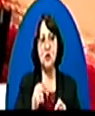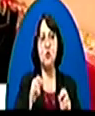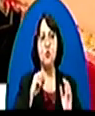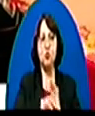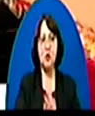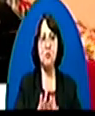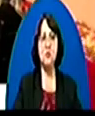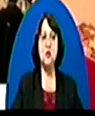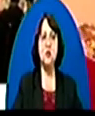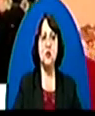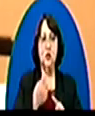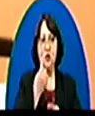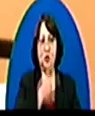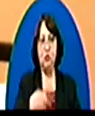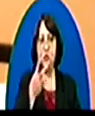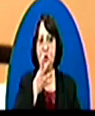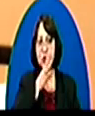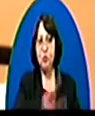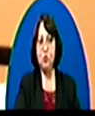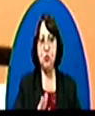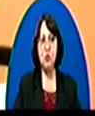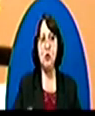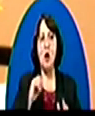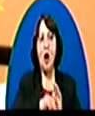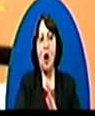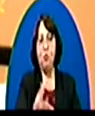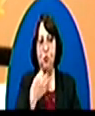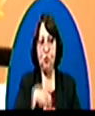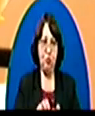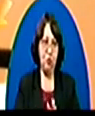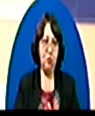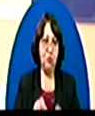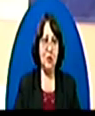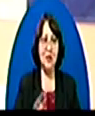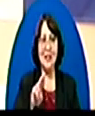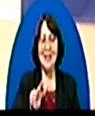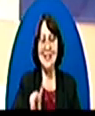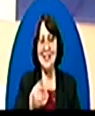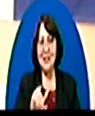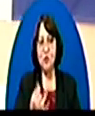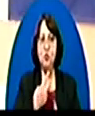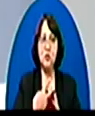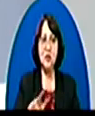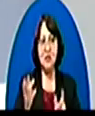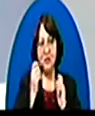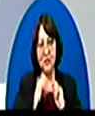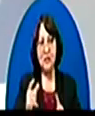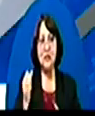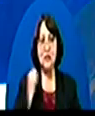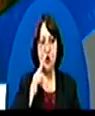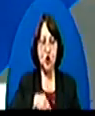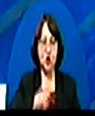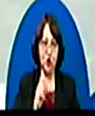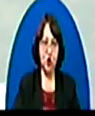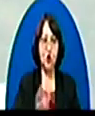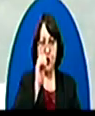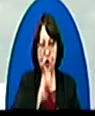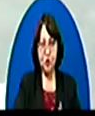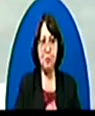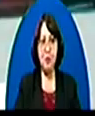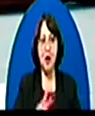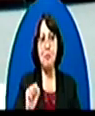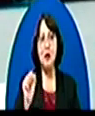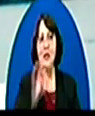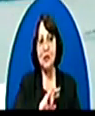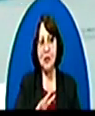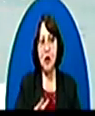нэмэгдүүлж 1-2 хүртэлх насны хүүхдийг хамруулах боломжтой болгож яслийн үйлчлэгийг сэргээн гэсэн зорилт тусгагдсан байна. Монгол Ардын